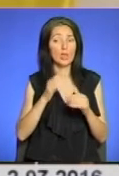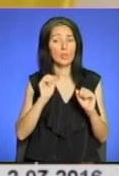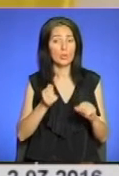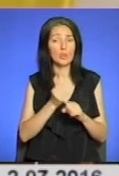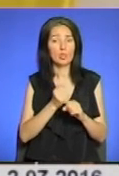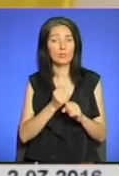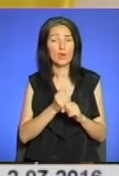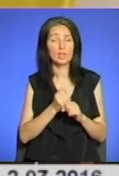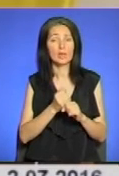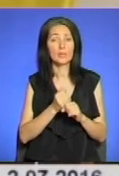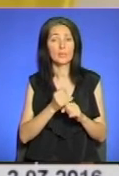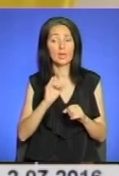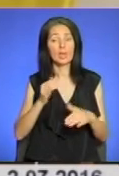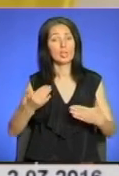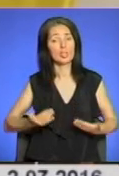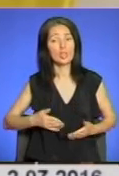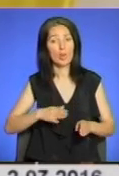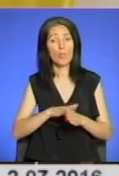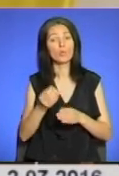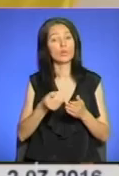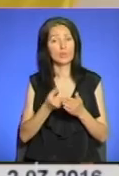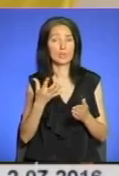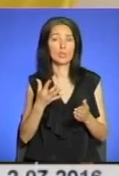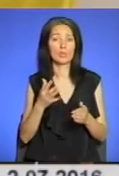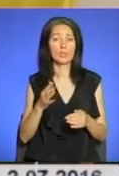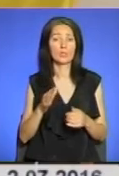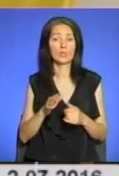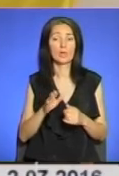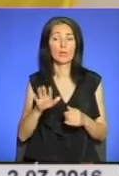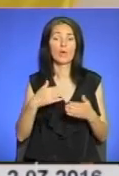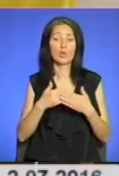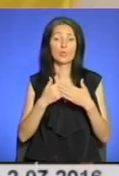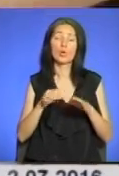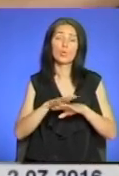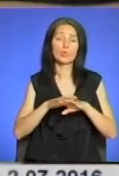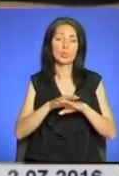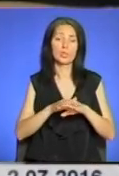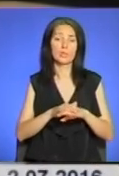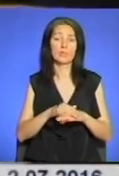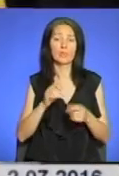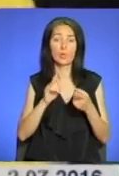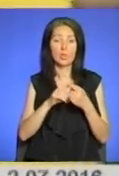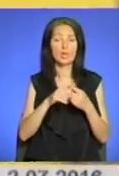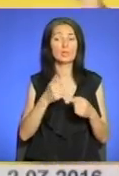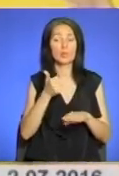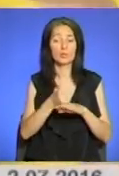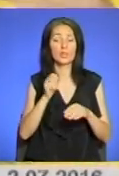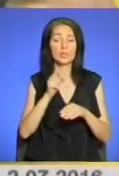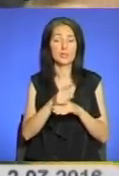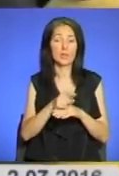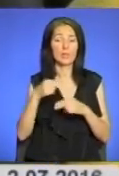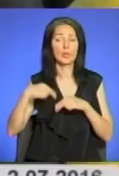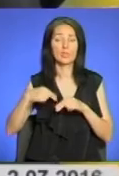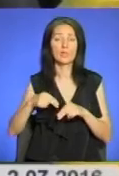працювати І жити повноцінно в громадському суспільстві одне з основних завдань працівників